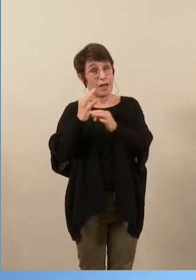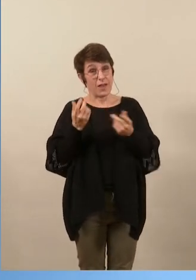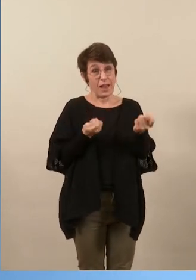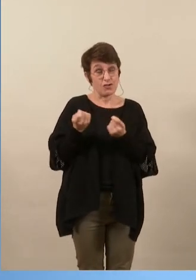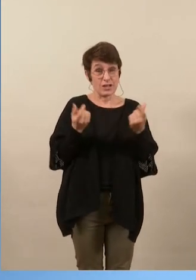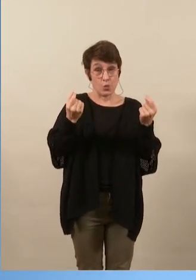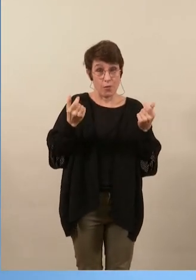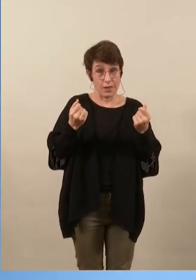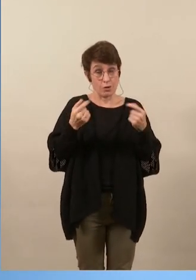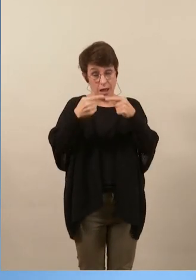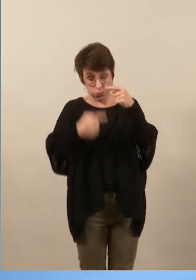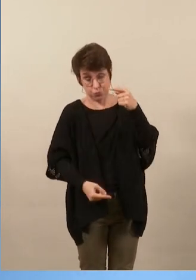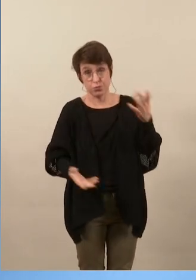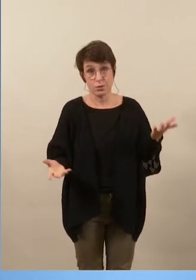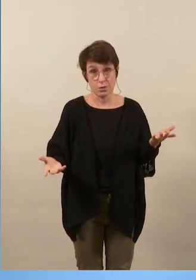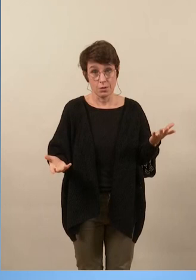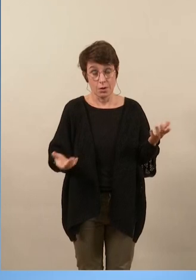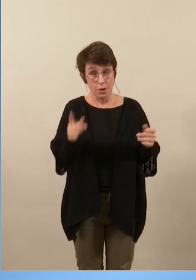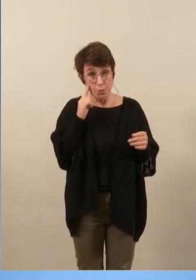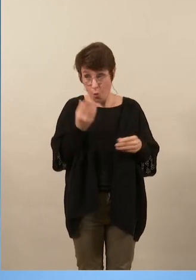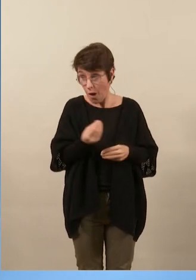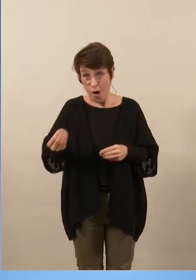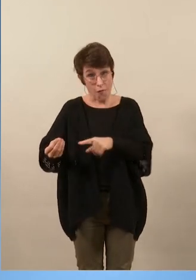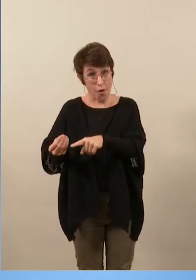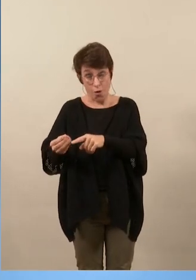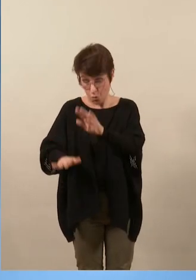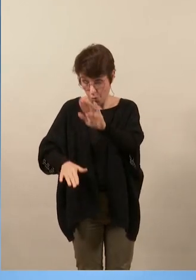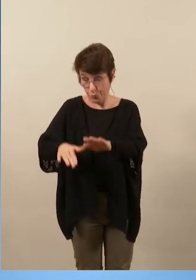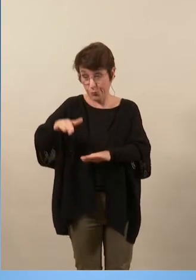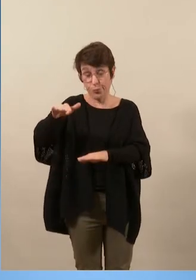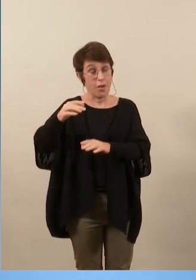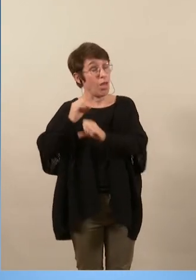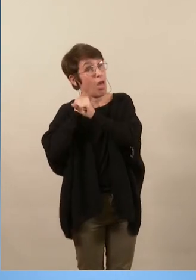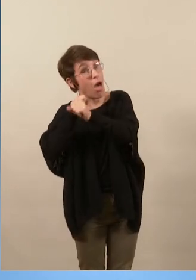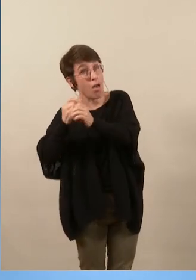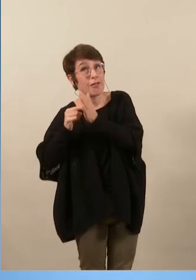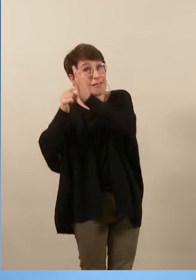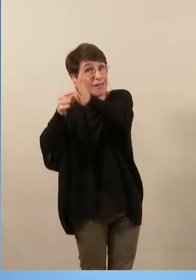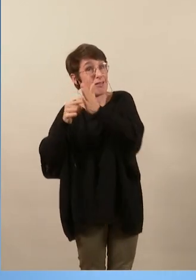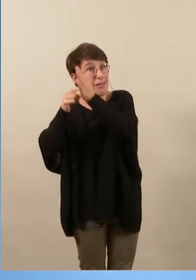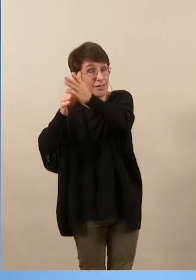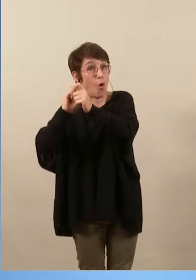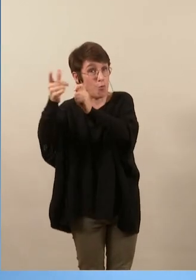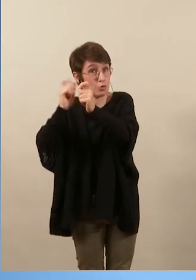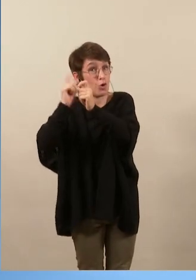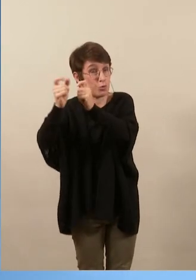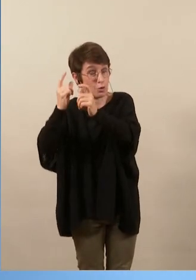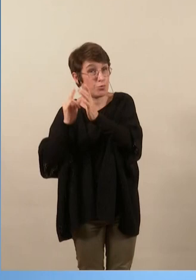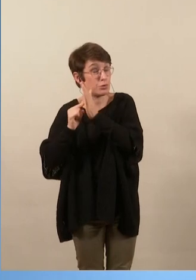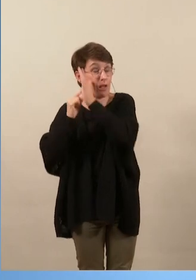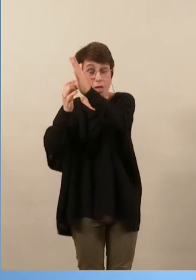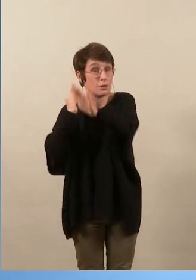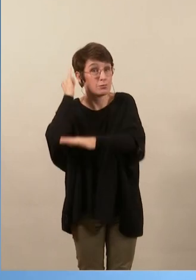avec en tête de Gondel cette dette à rembourser qui paralyse toute possibilité d'investissement et